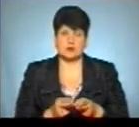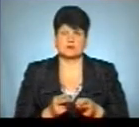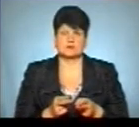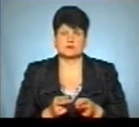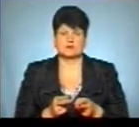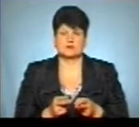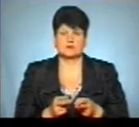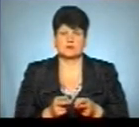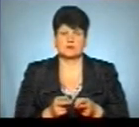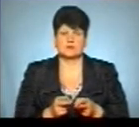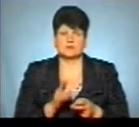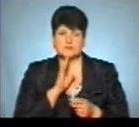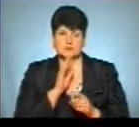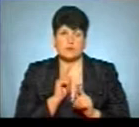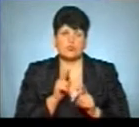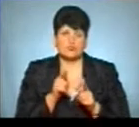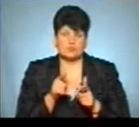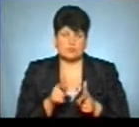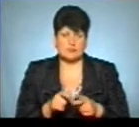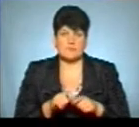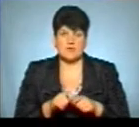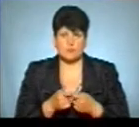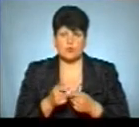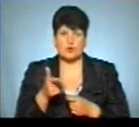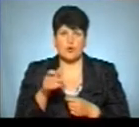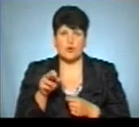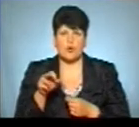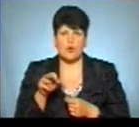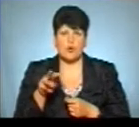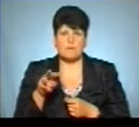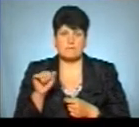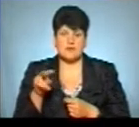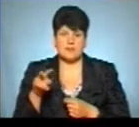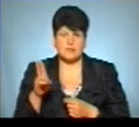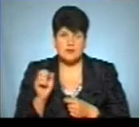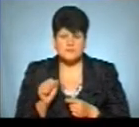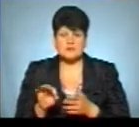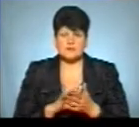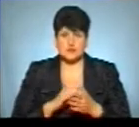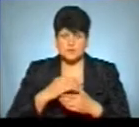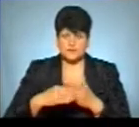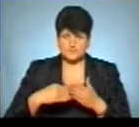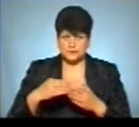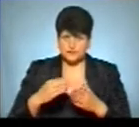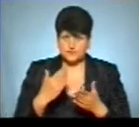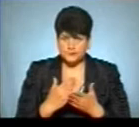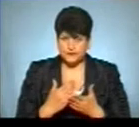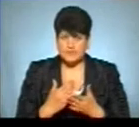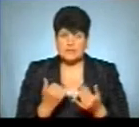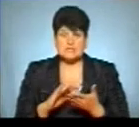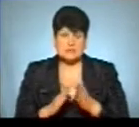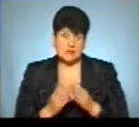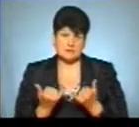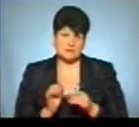тобто пацієнтка поступила з переломом гомілки. Ургентно поставлена апарат замість фіксації. Стан у нас зараз